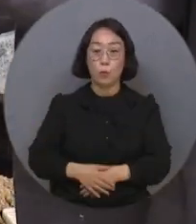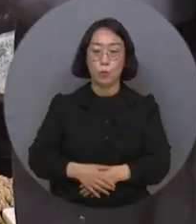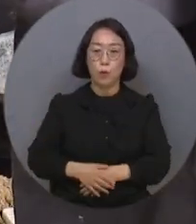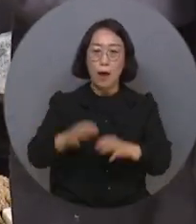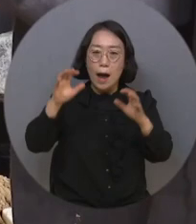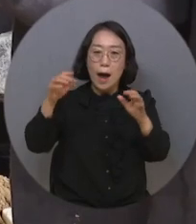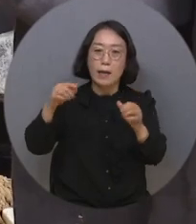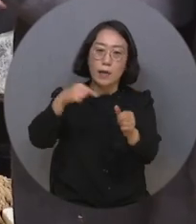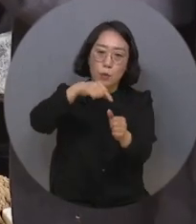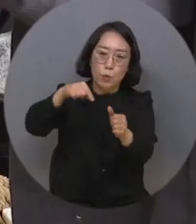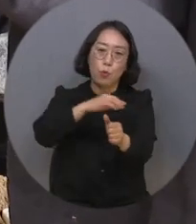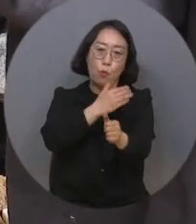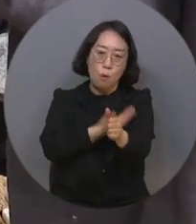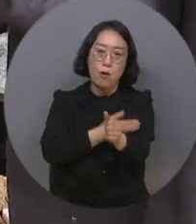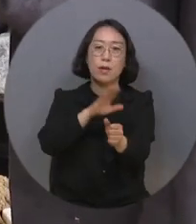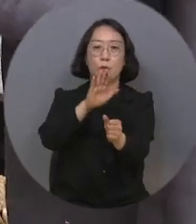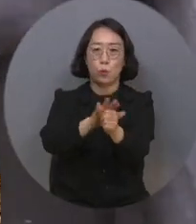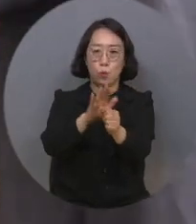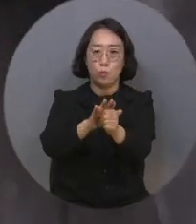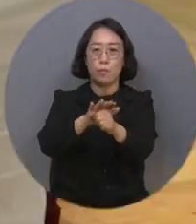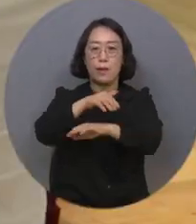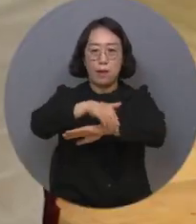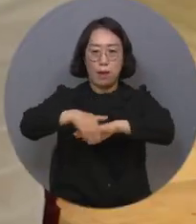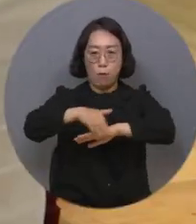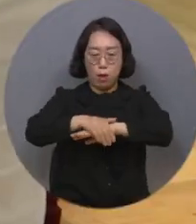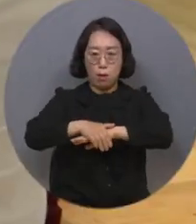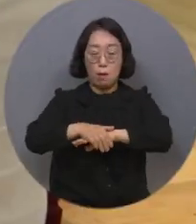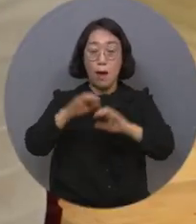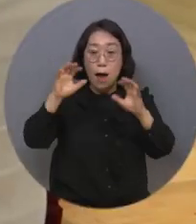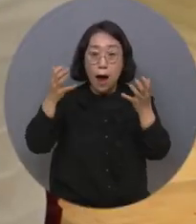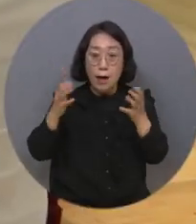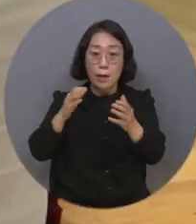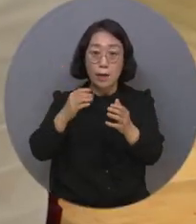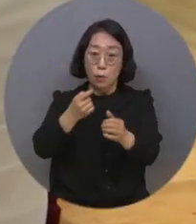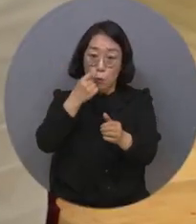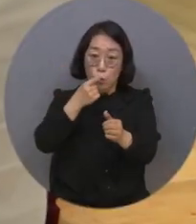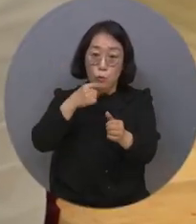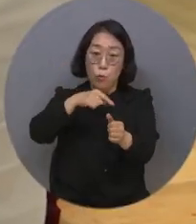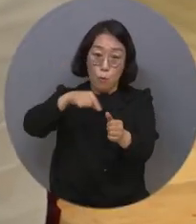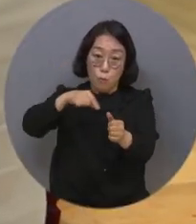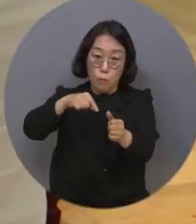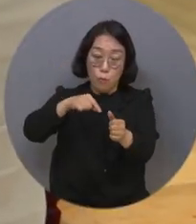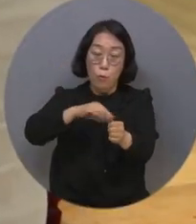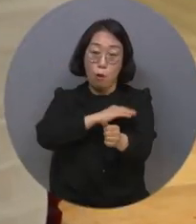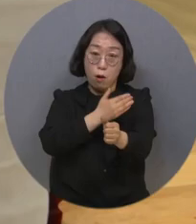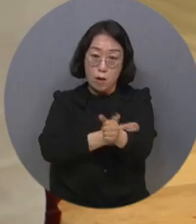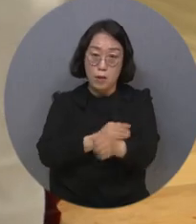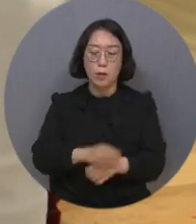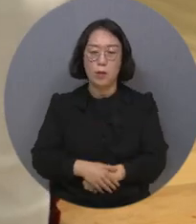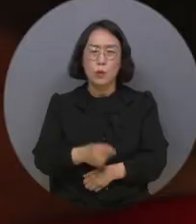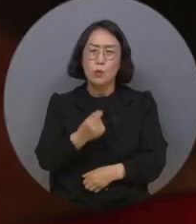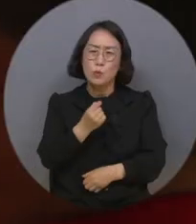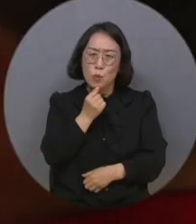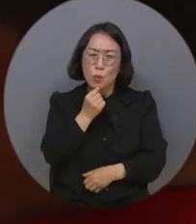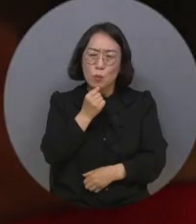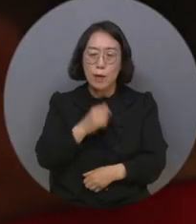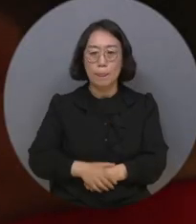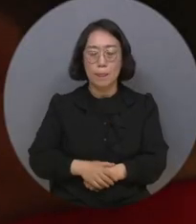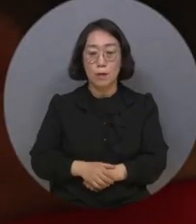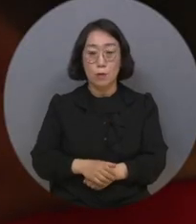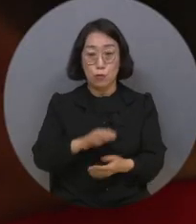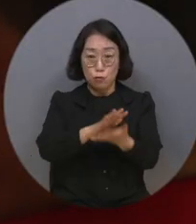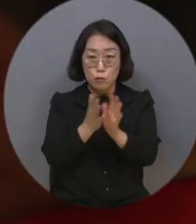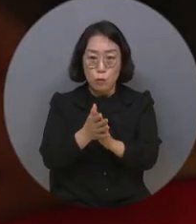교육받을 권리를 보장한다는 계획입니다. 유아의 학습권 보장을 위해 소규모 병설 유치원의 적정 규모화도